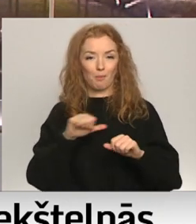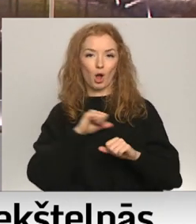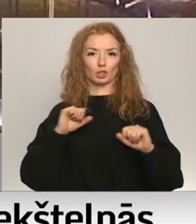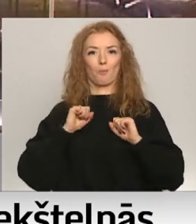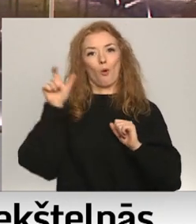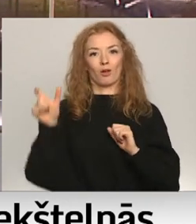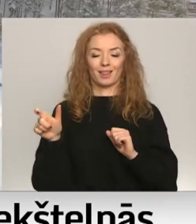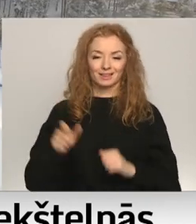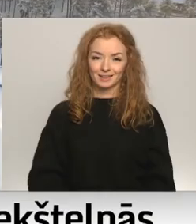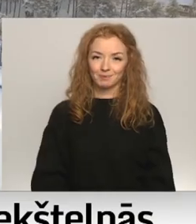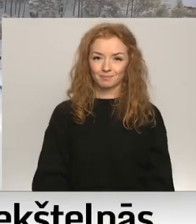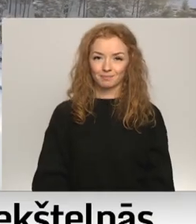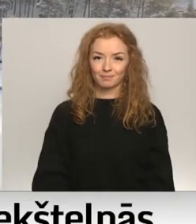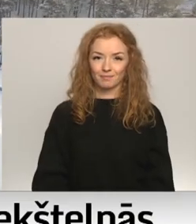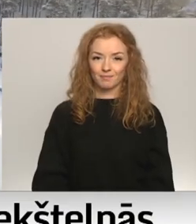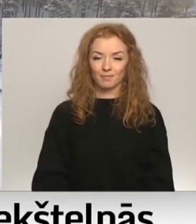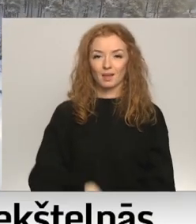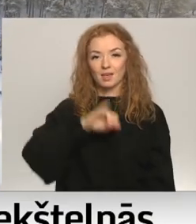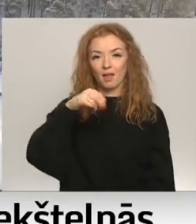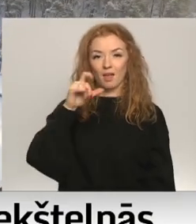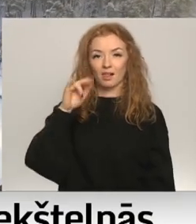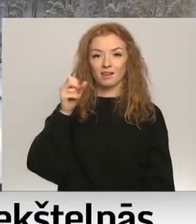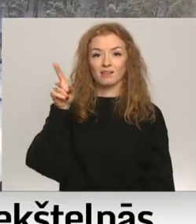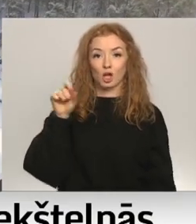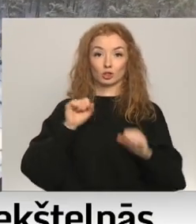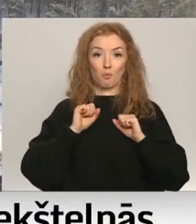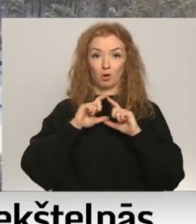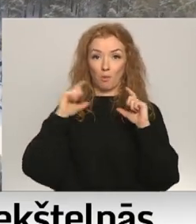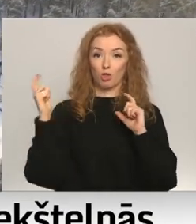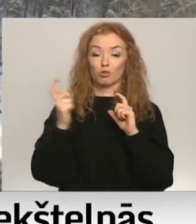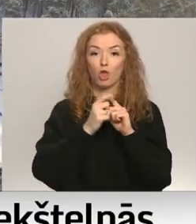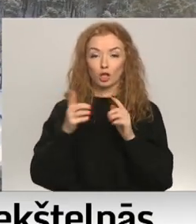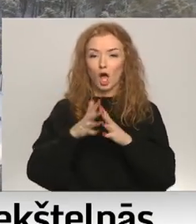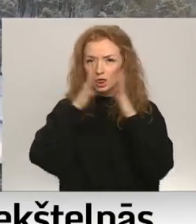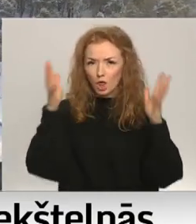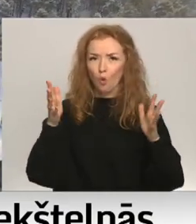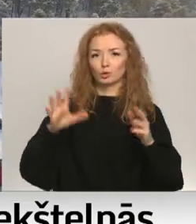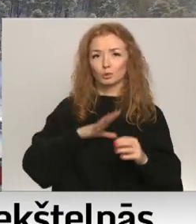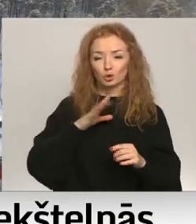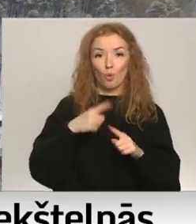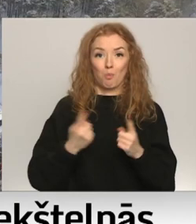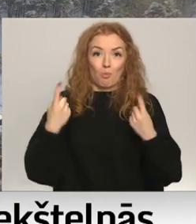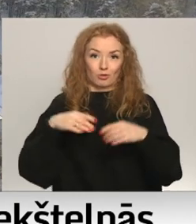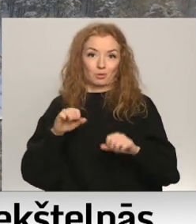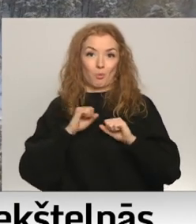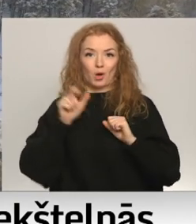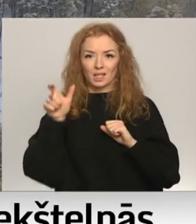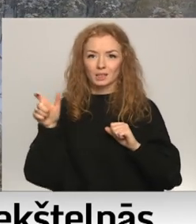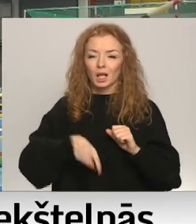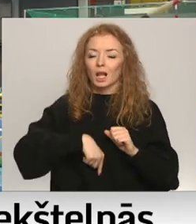sportisti. Jāņa Daliņa stadiona sporta manēžu daudzi pašreizējie un bijušie atlēti gaidīja